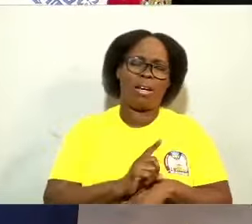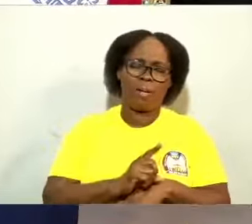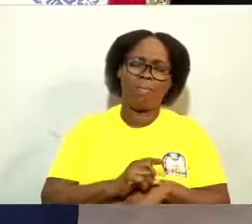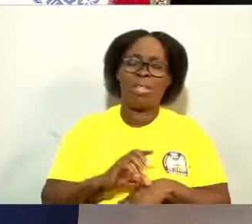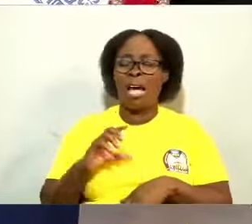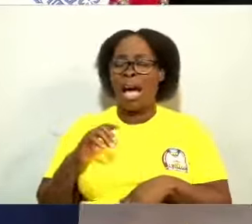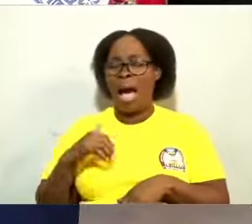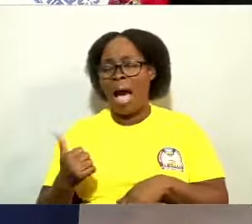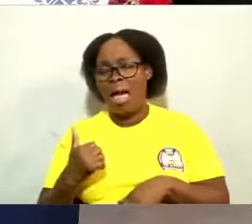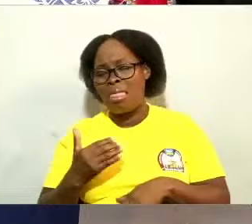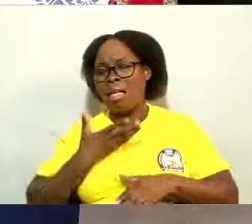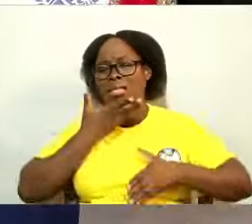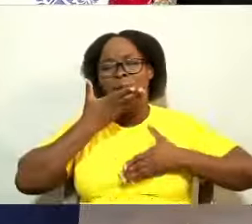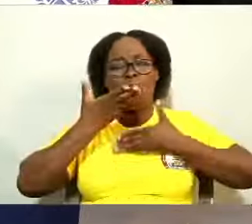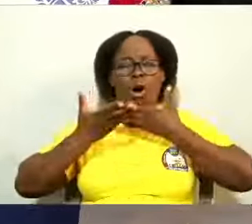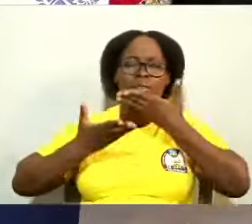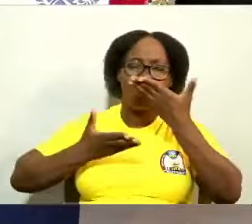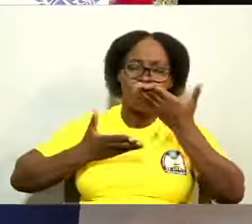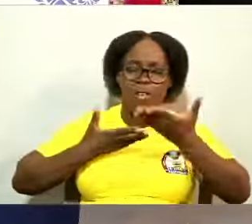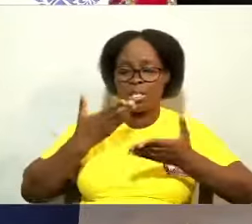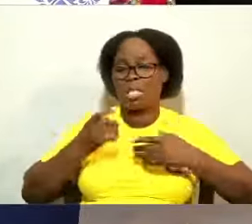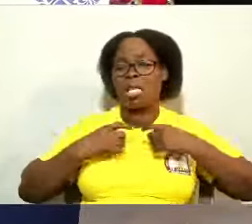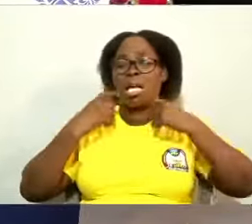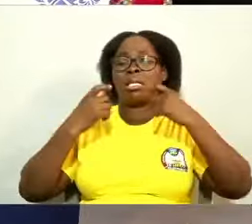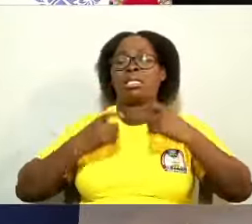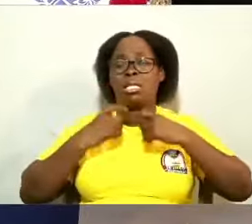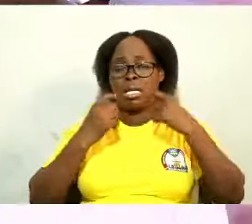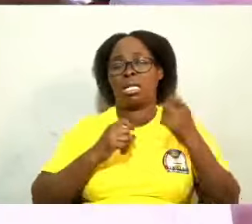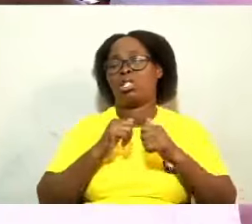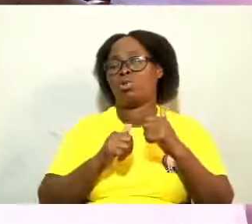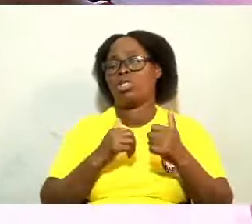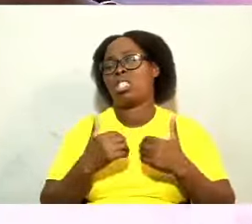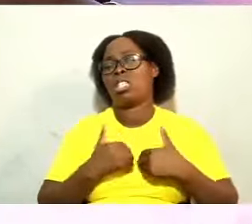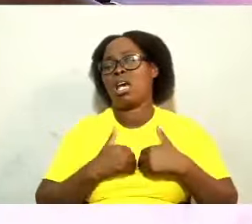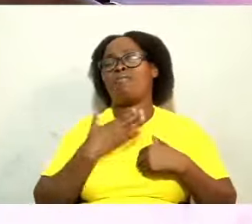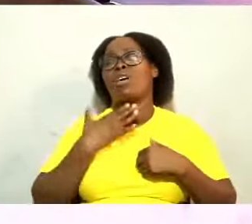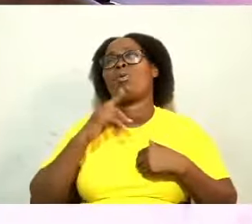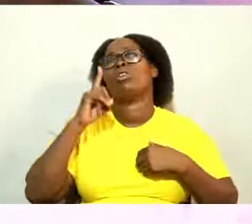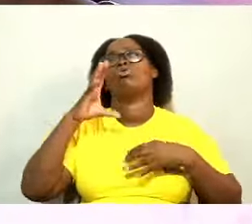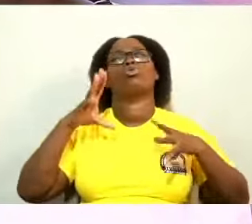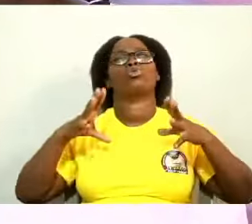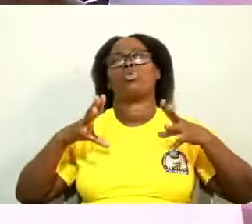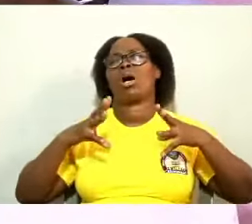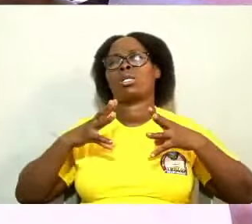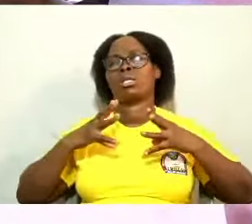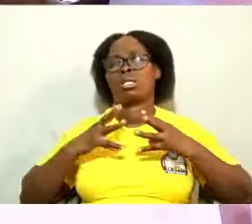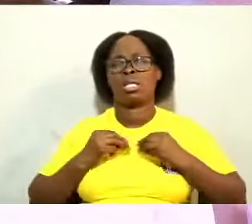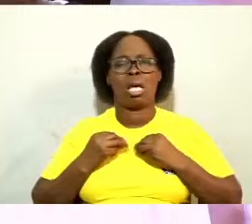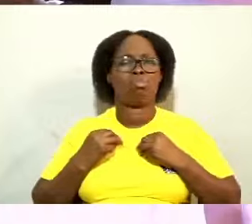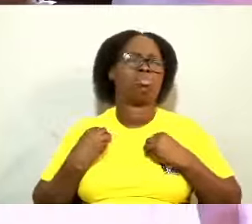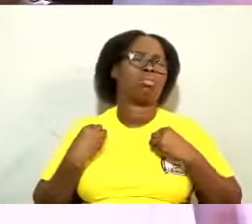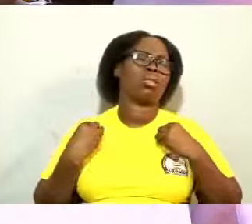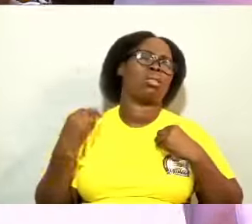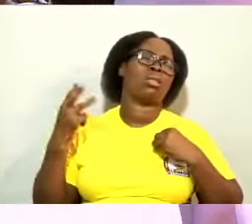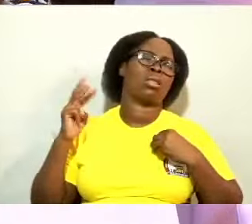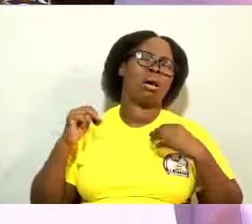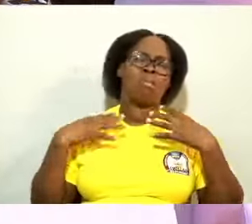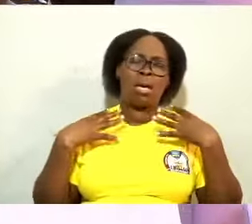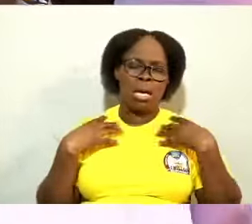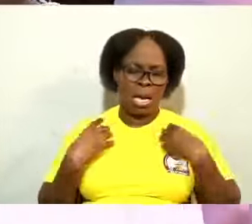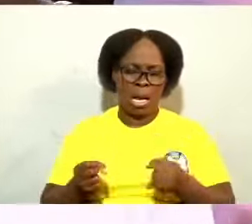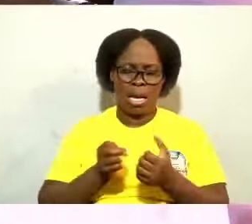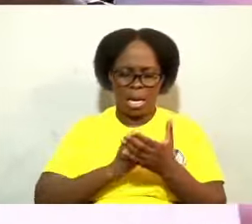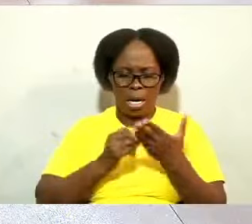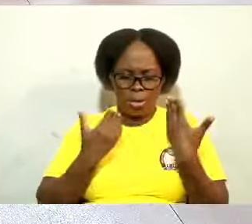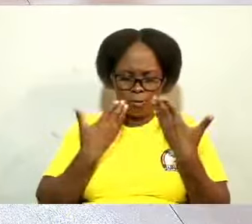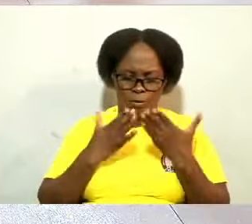hatia, maungamo, dhambi walizozitenda, wangependa wapokee uponyaji na nguvu, wameandika na kuweka katika boksi